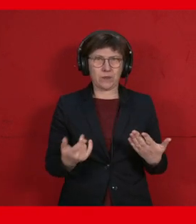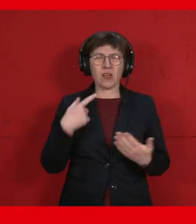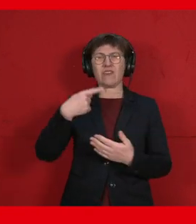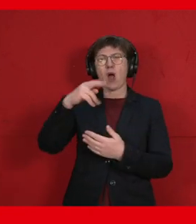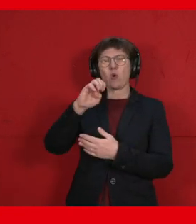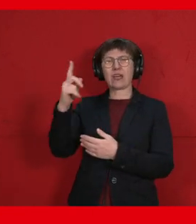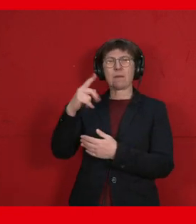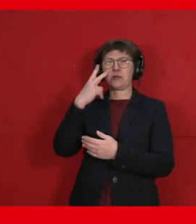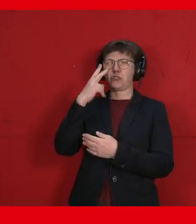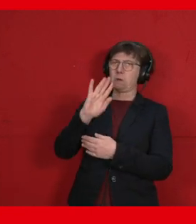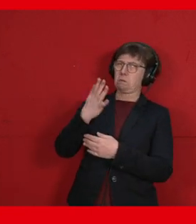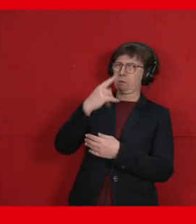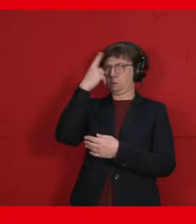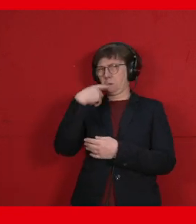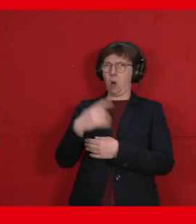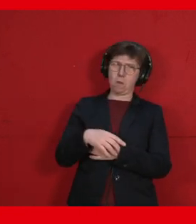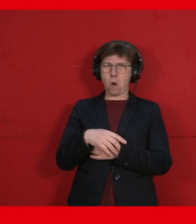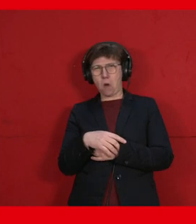Grimm, Sie schauen etwas skeptisch.